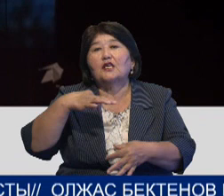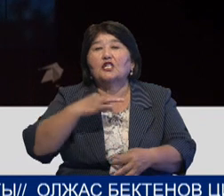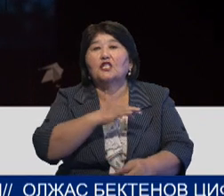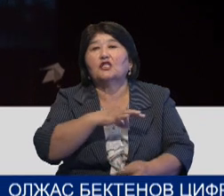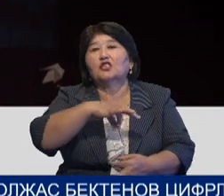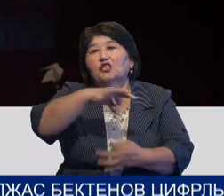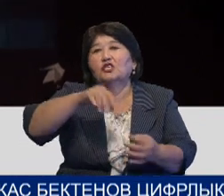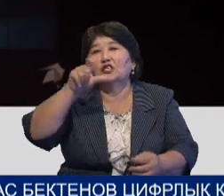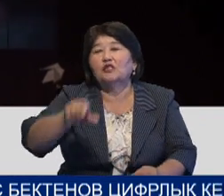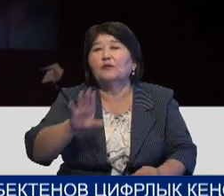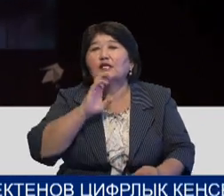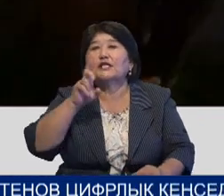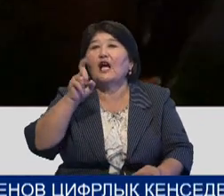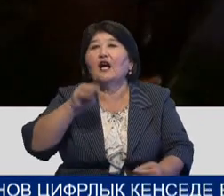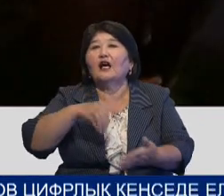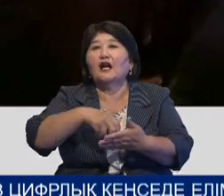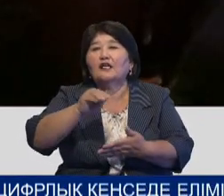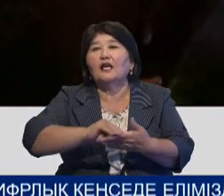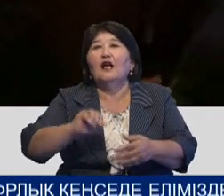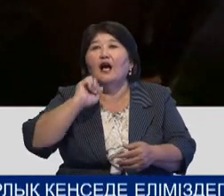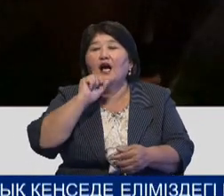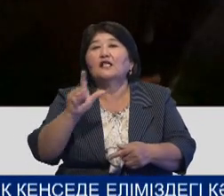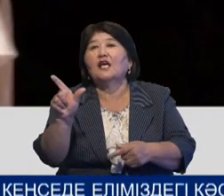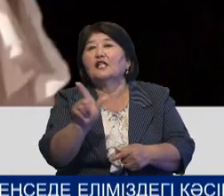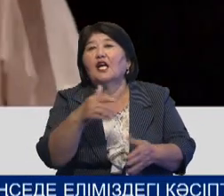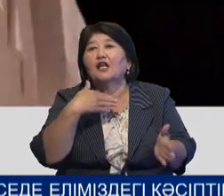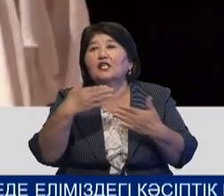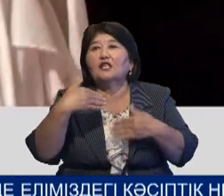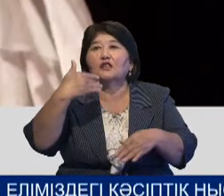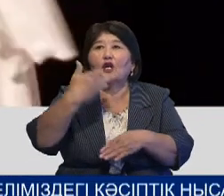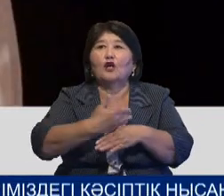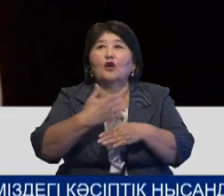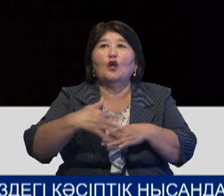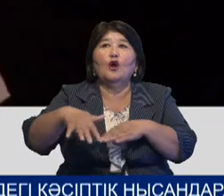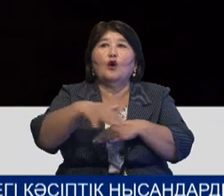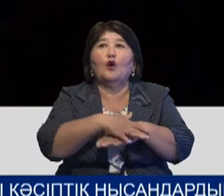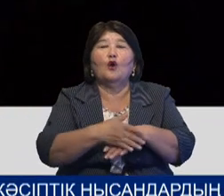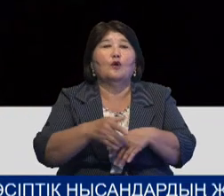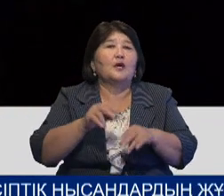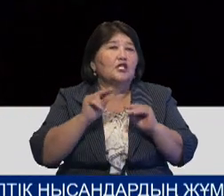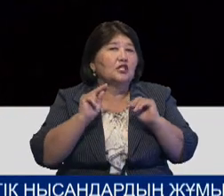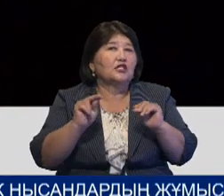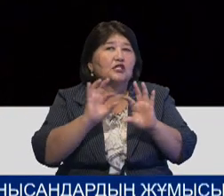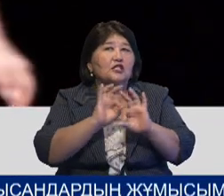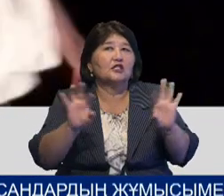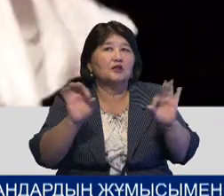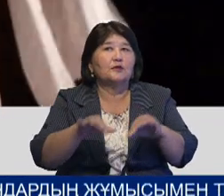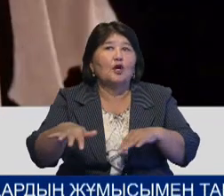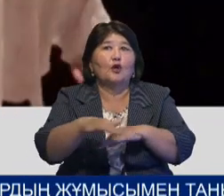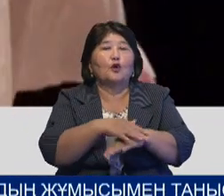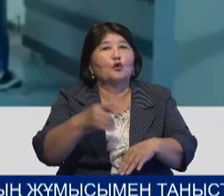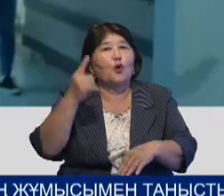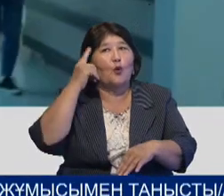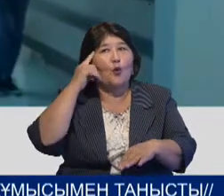қиын тағдыры арқылы өрбейді. Науқас әжесімен арадағы диалогқа негізделген қойылым қоғамдағы ащы шындықты бейнелей отырып көрерменге